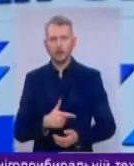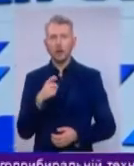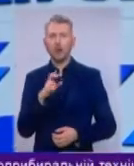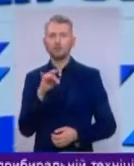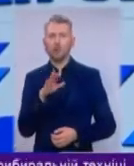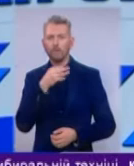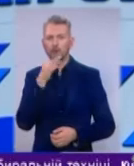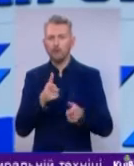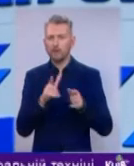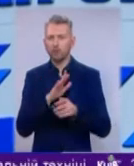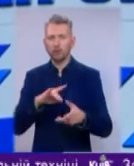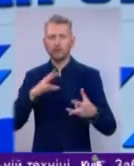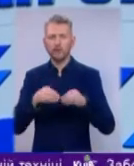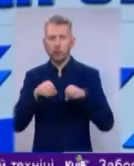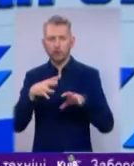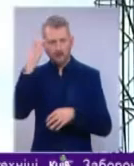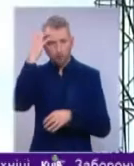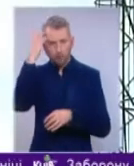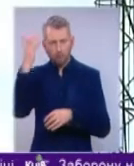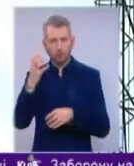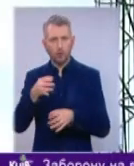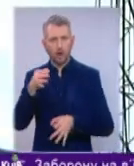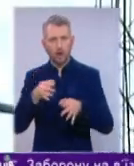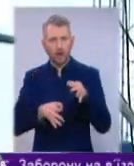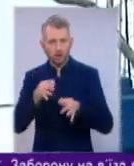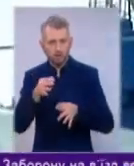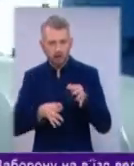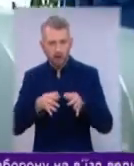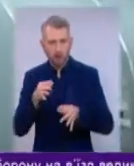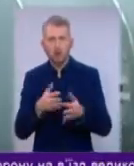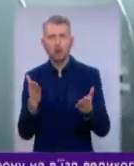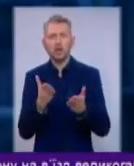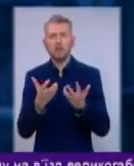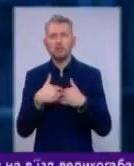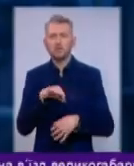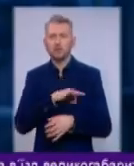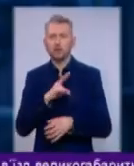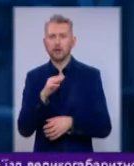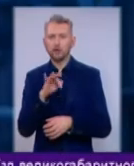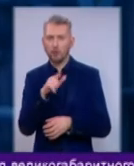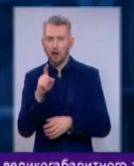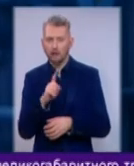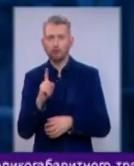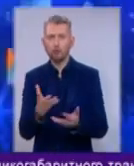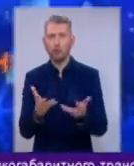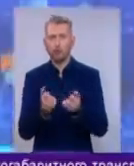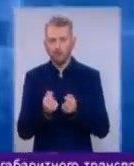«Газпром» висловив незгоду з вироком Стокгольмського арбітражу. Які механізми застосує «Нафтогаз», щоб отримати присуджені мільярди?